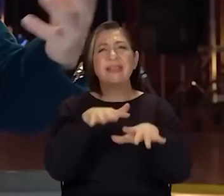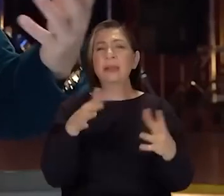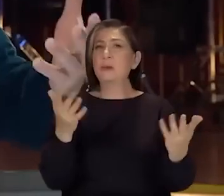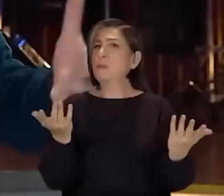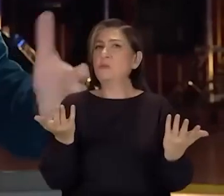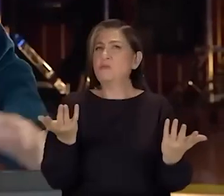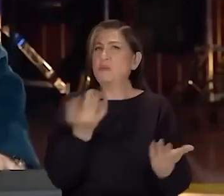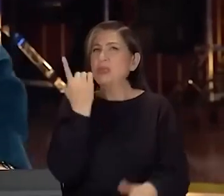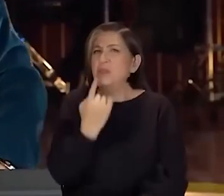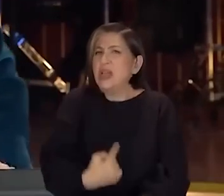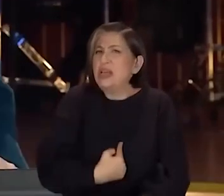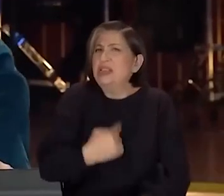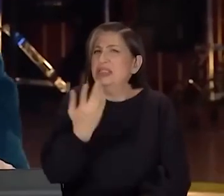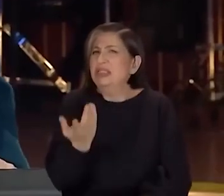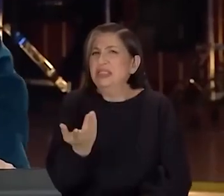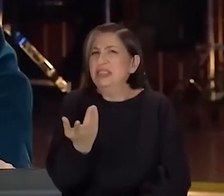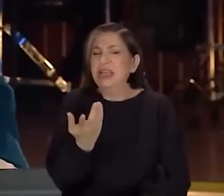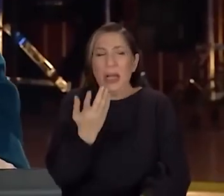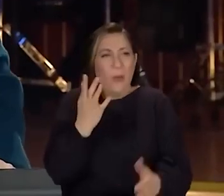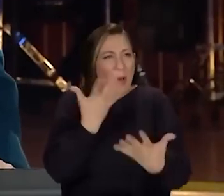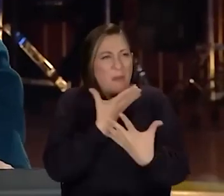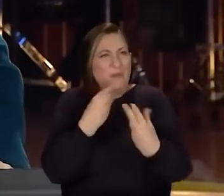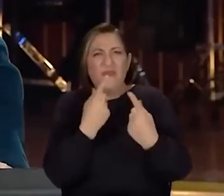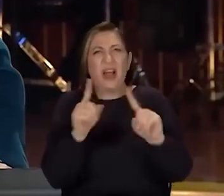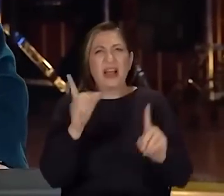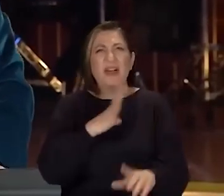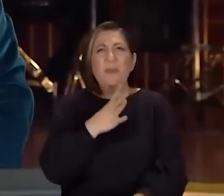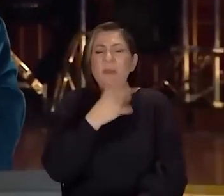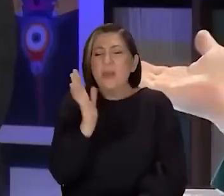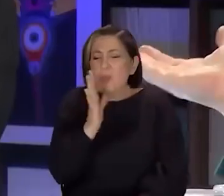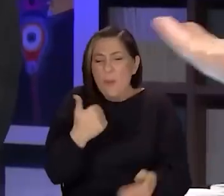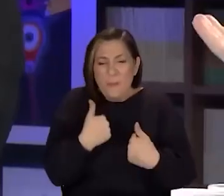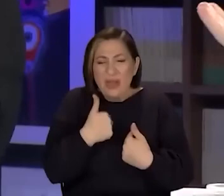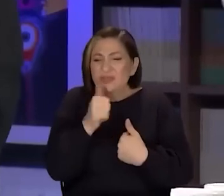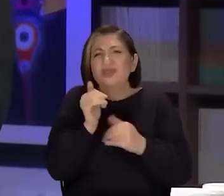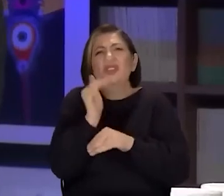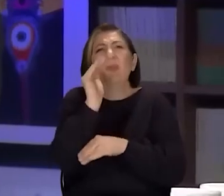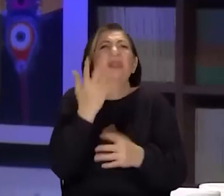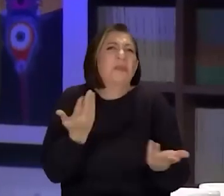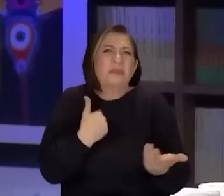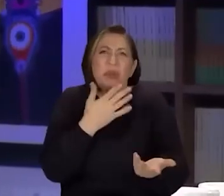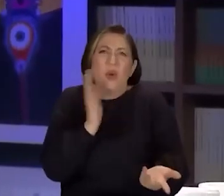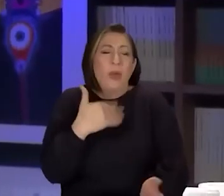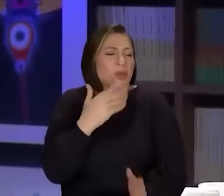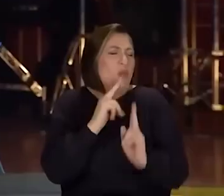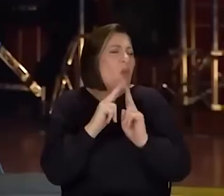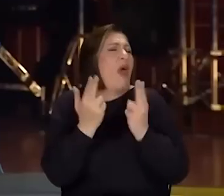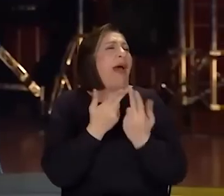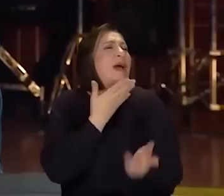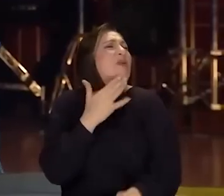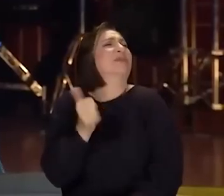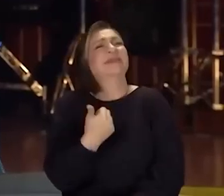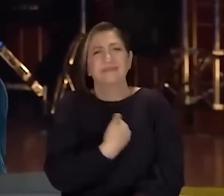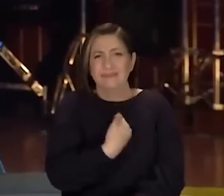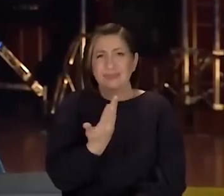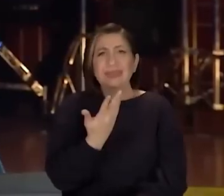cazip buluyorlar, hoş buluyorlar, seksi buluyorlar. Gerçekten hiç bilmiyor musunuz bunu? Bilmediğim şeyler benim dünya güzeli olduğum için. Yani yoksa